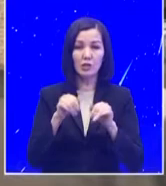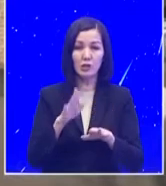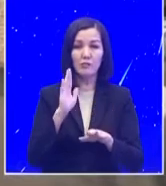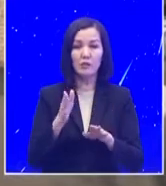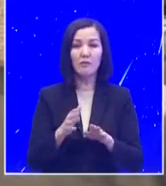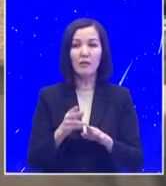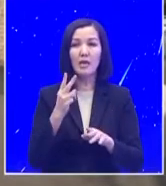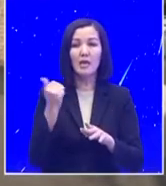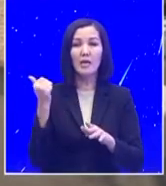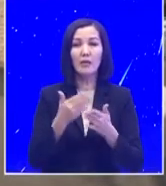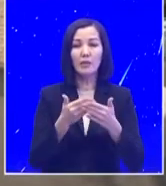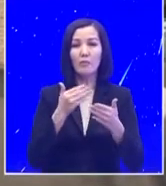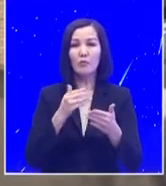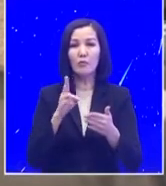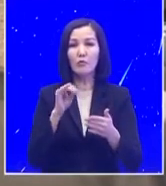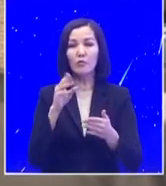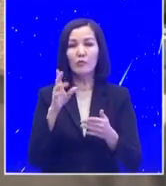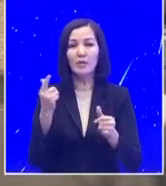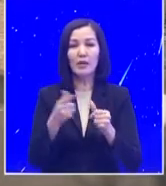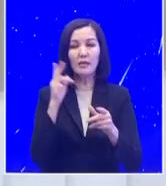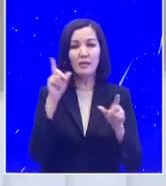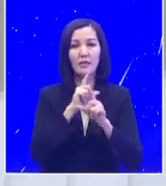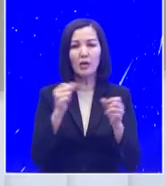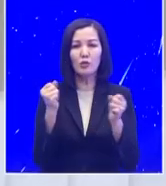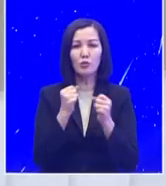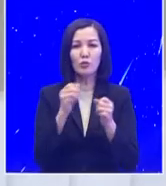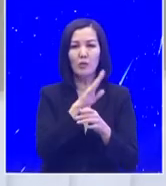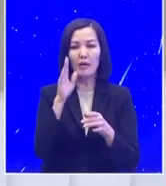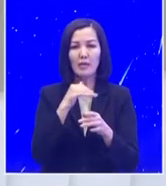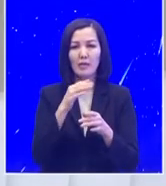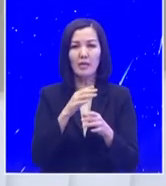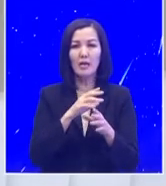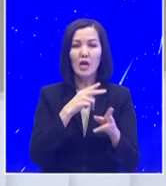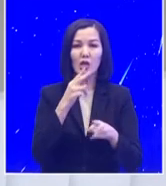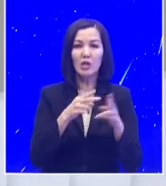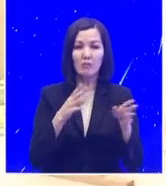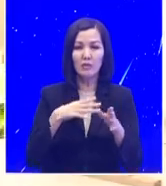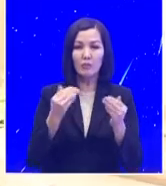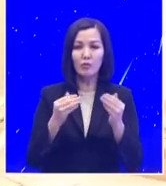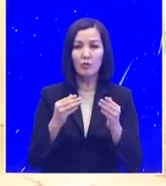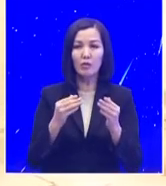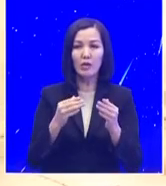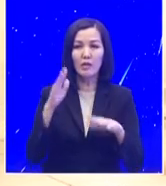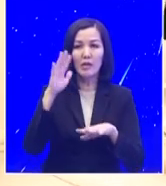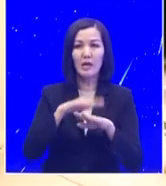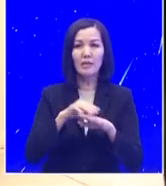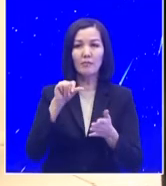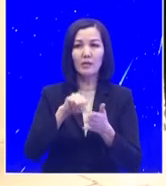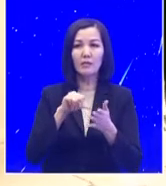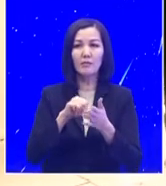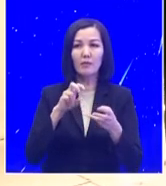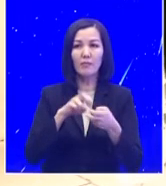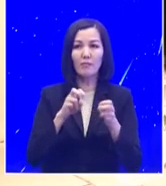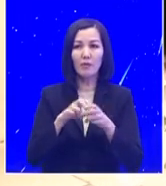табады. Екі апта бұрын аудандағы Крупская атындағы мектеп суық деп ата-аналар дүрліккен еді. Бүгінгі әкім есебінде де олардың тарапынан осы